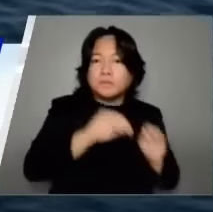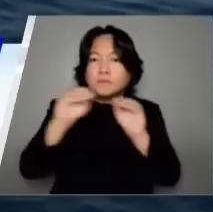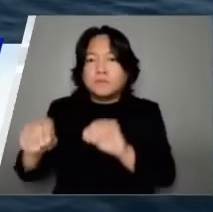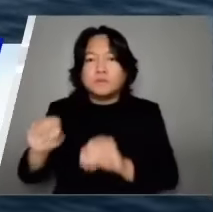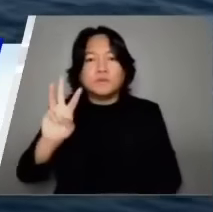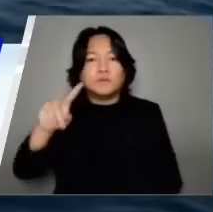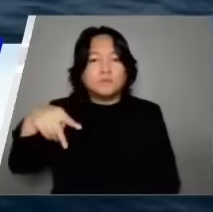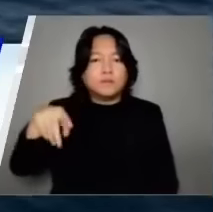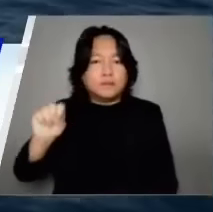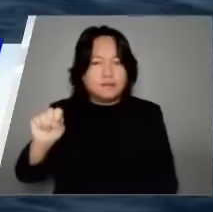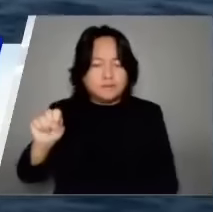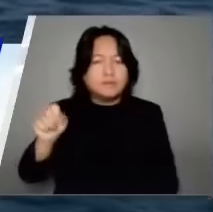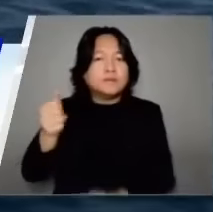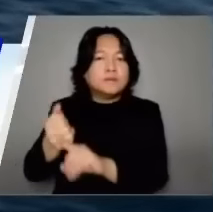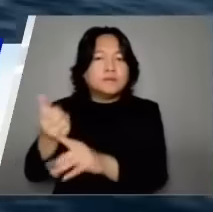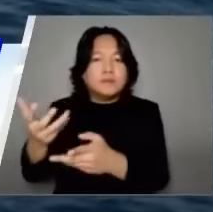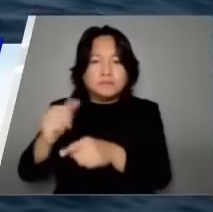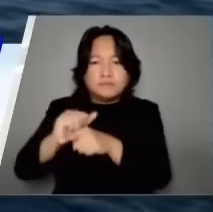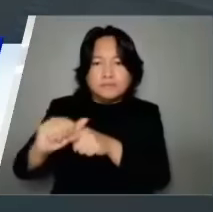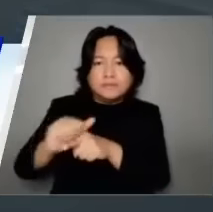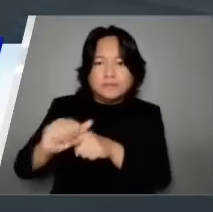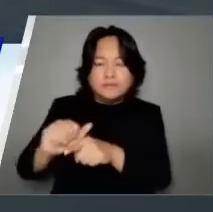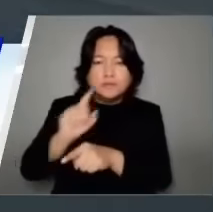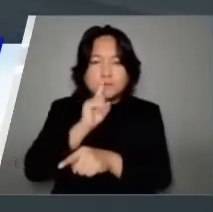isagawa ang inaabangan na group sail.